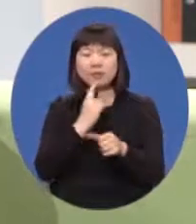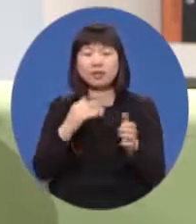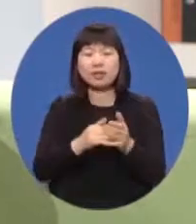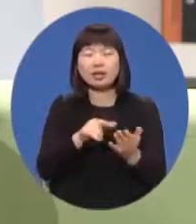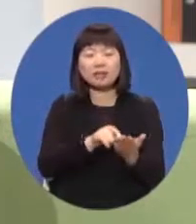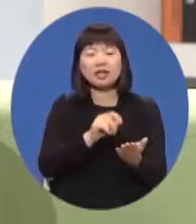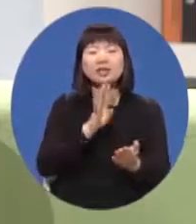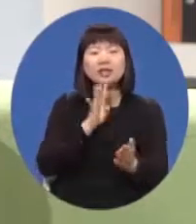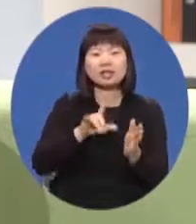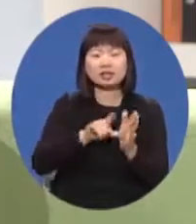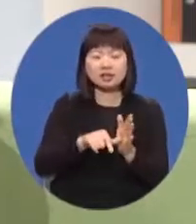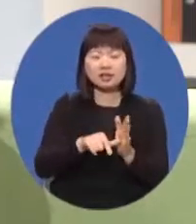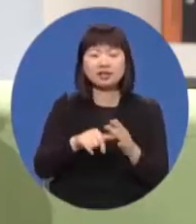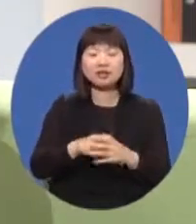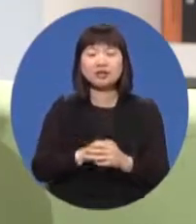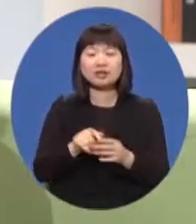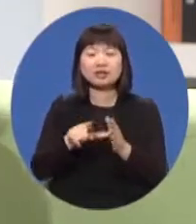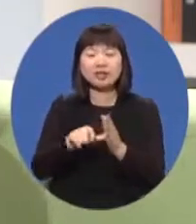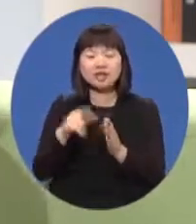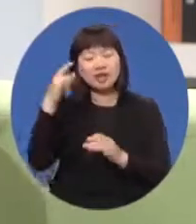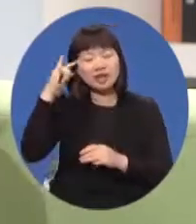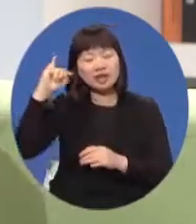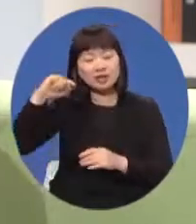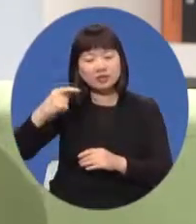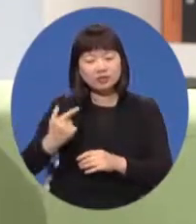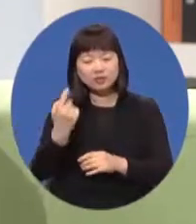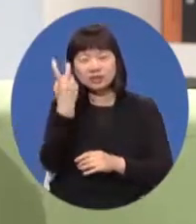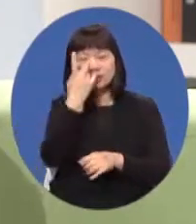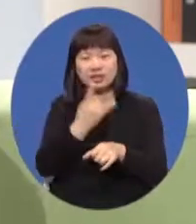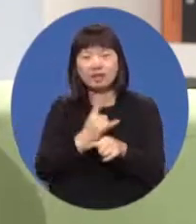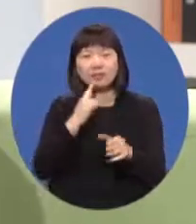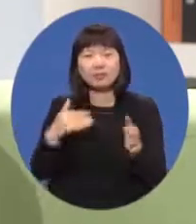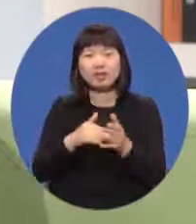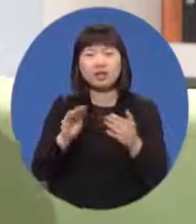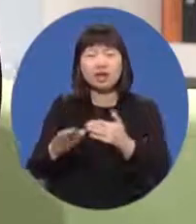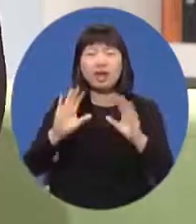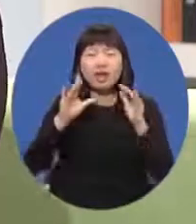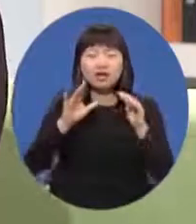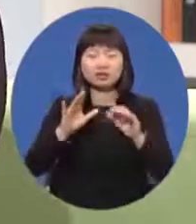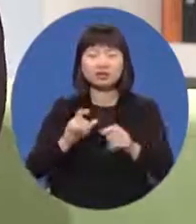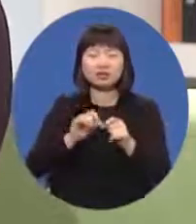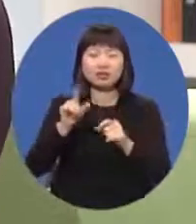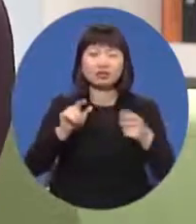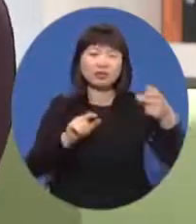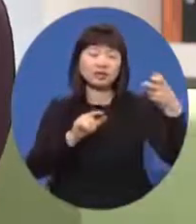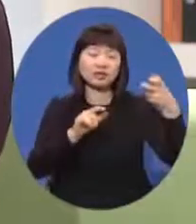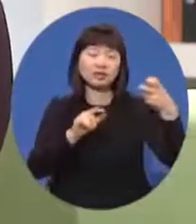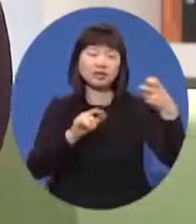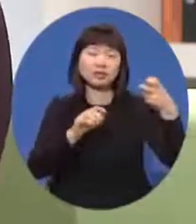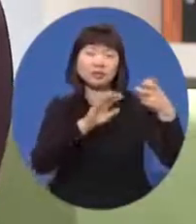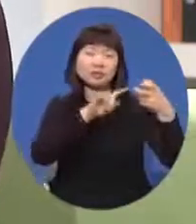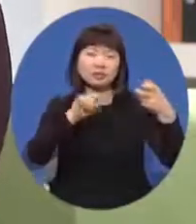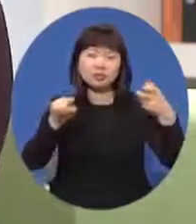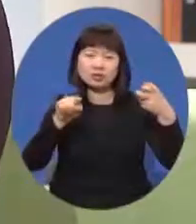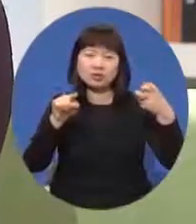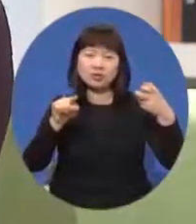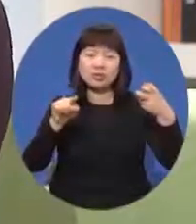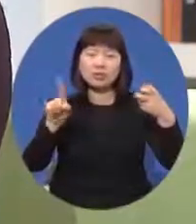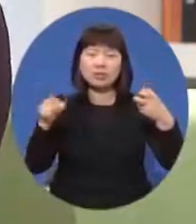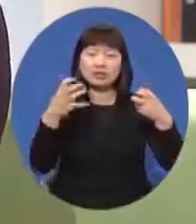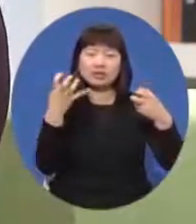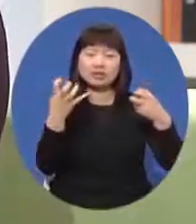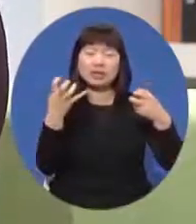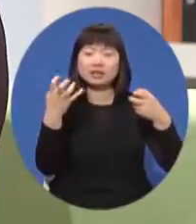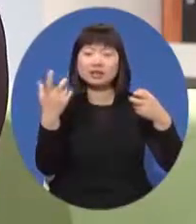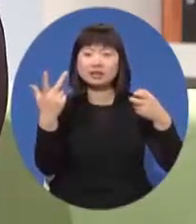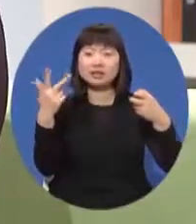4세 정도에. 그래서 그때 지능을 딱 측정을 해보니까 아이들이 거의 한 70에서부터 이 400명 아이들의 네. 지능이